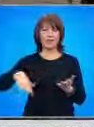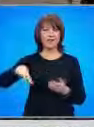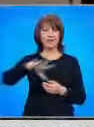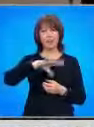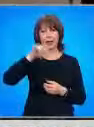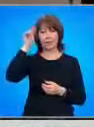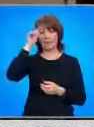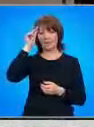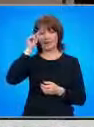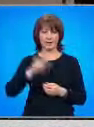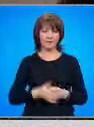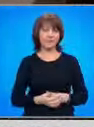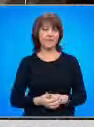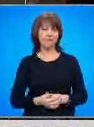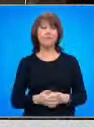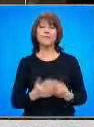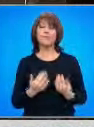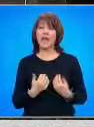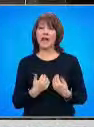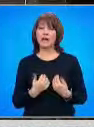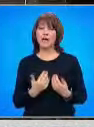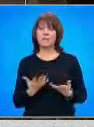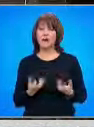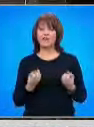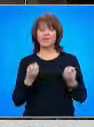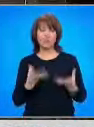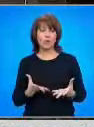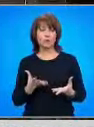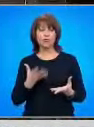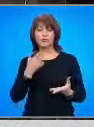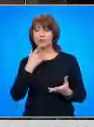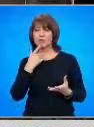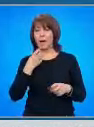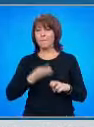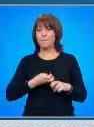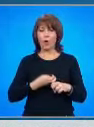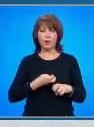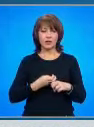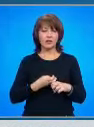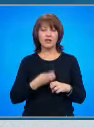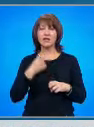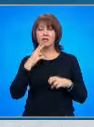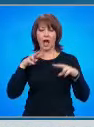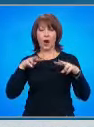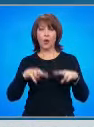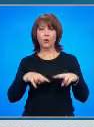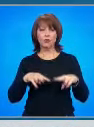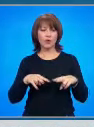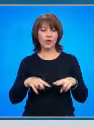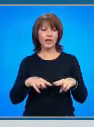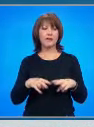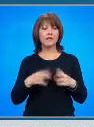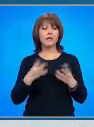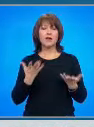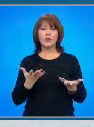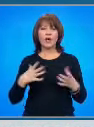страна. Няма да има възможности за отказ за хоспитализация от съответните лечебни заведения. Ще се контролира и транспортирането